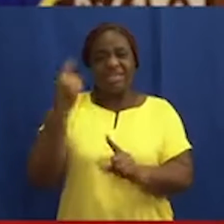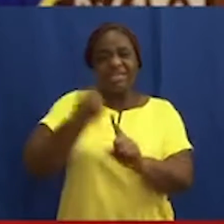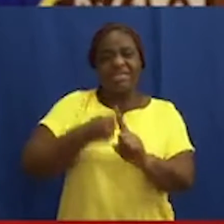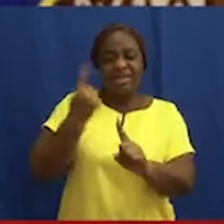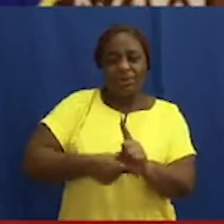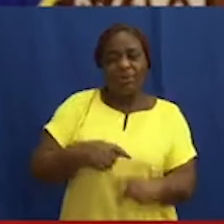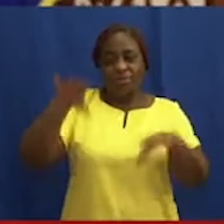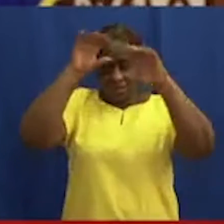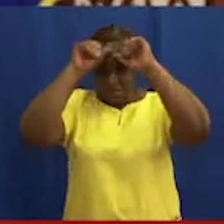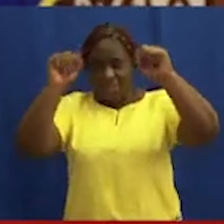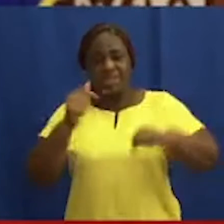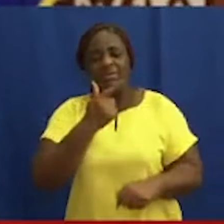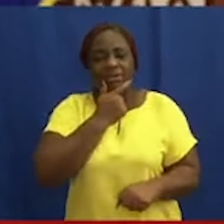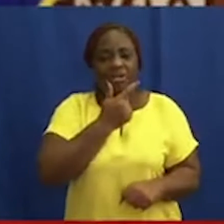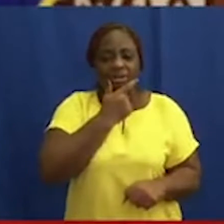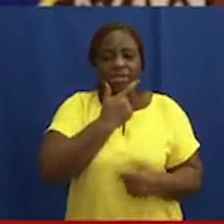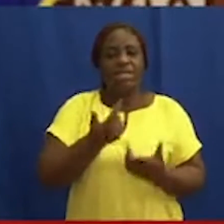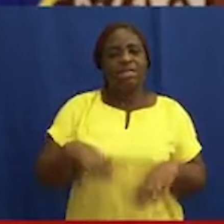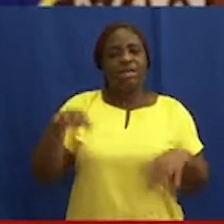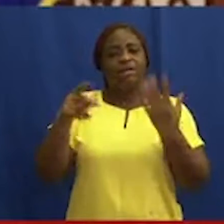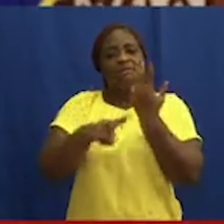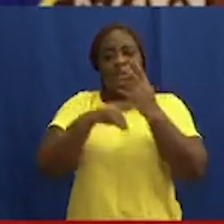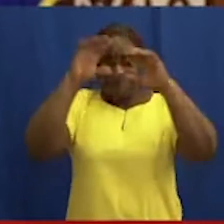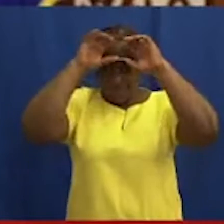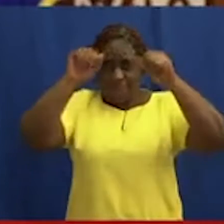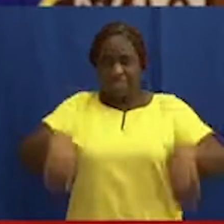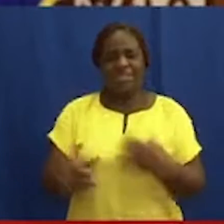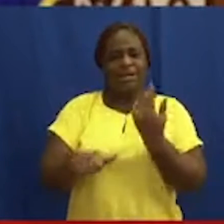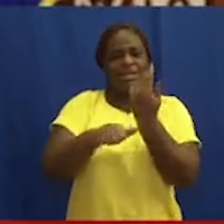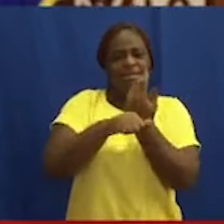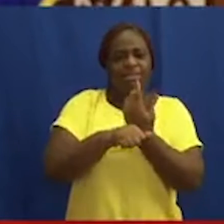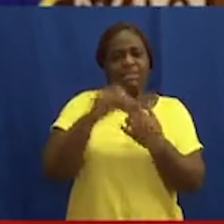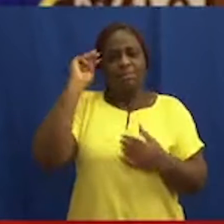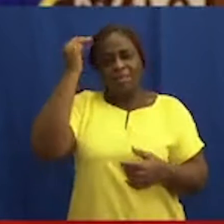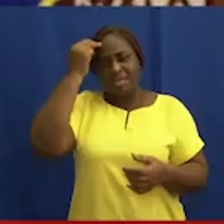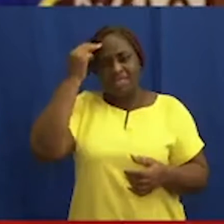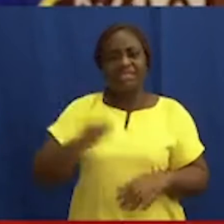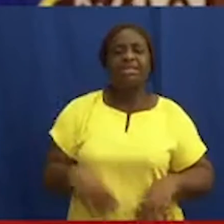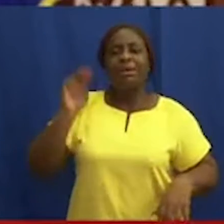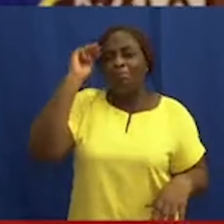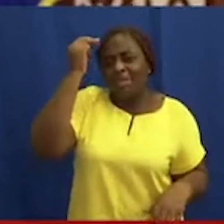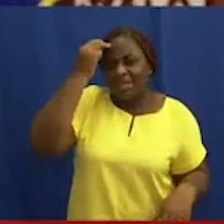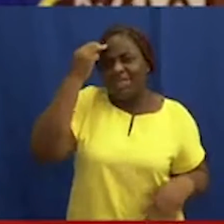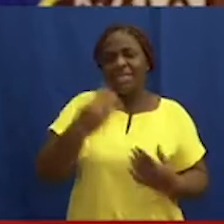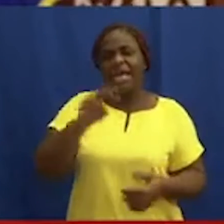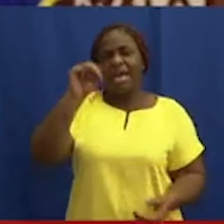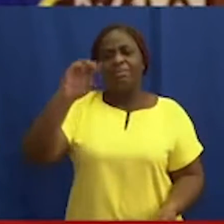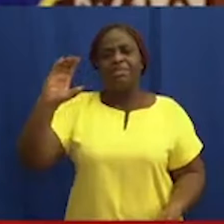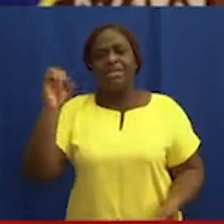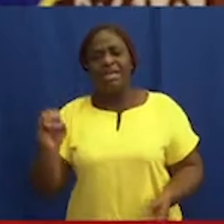lokacin da abubuwa daban-daban suka tabarbare a duk a lokaci ɗaya ba amma kamar yadda muka taba nunawa a